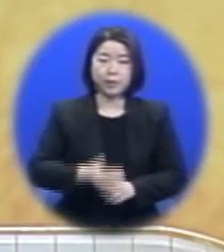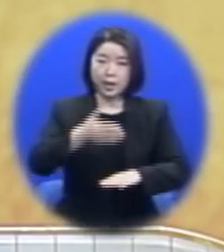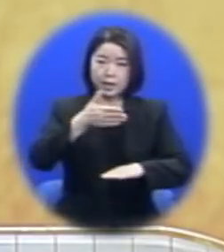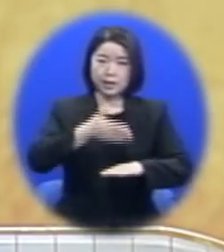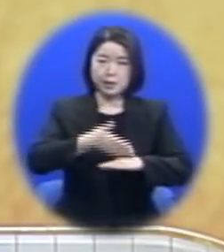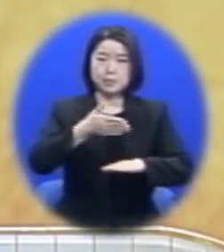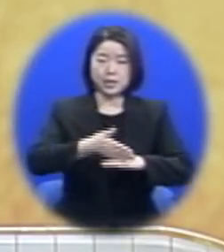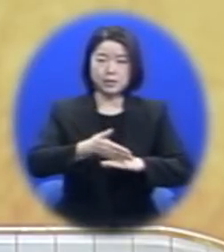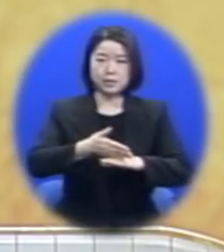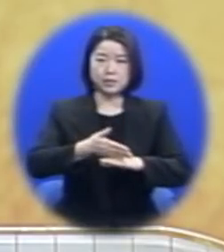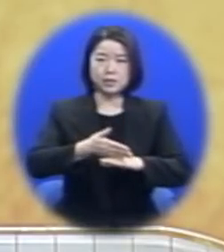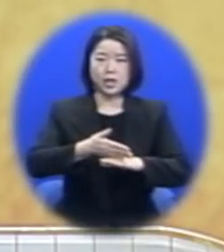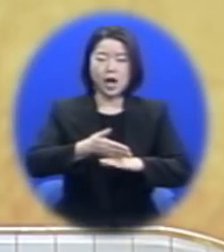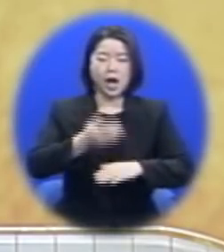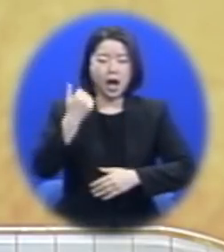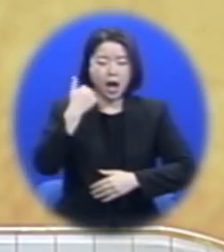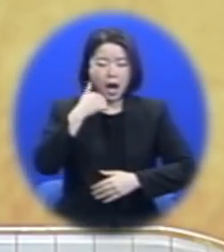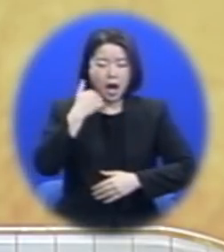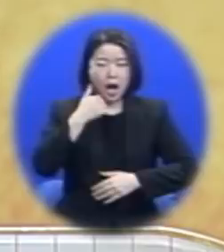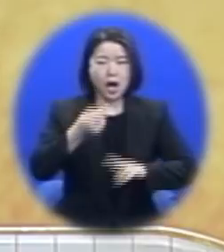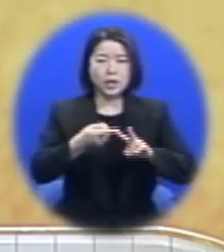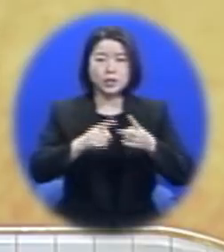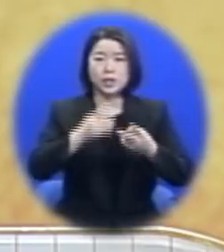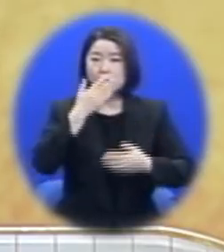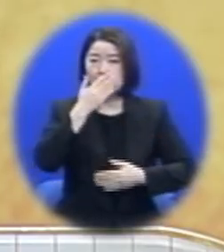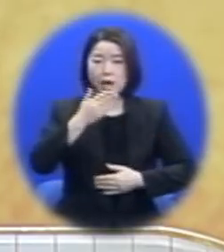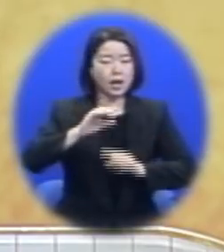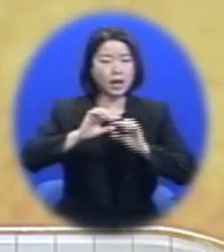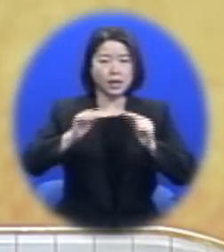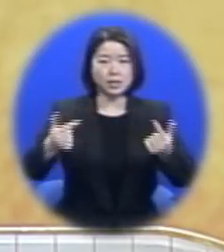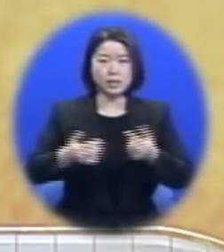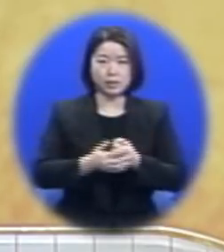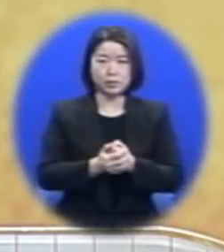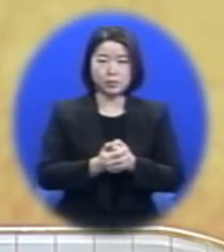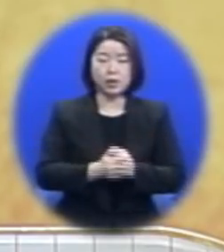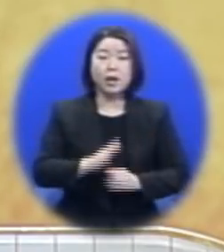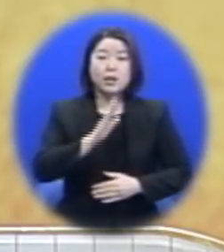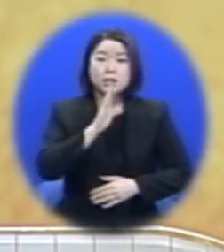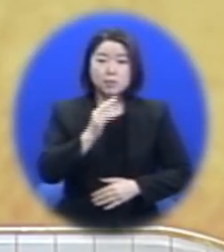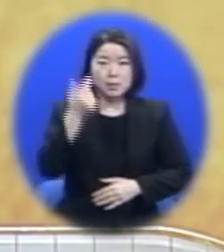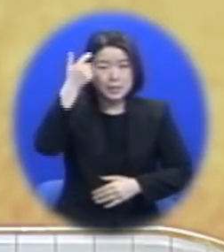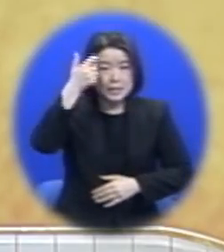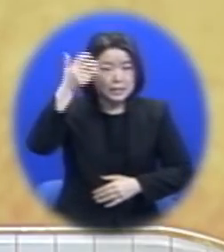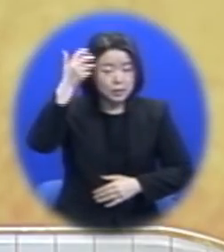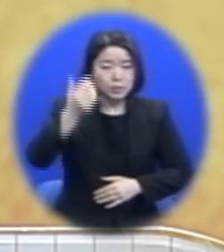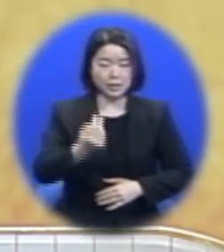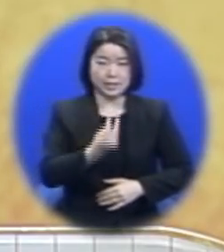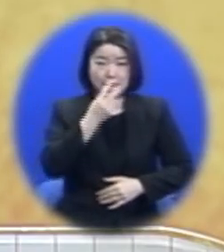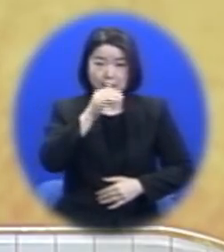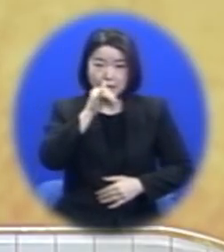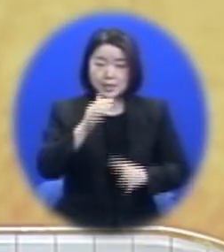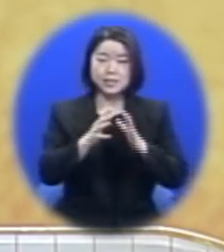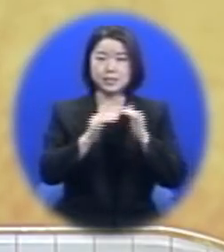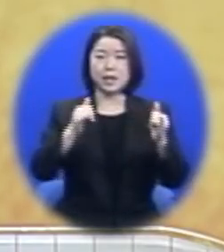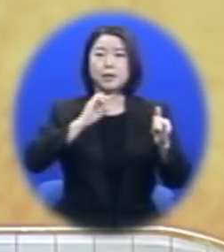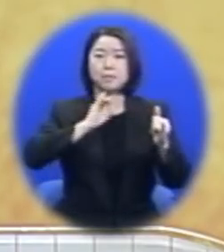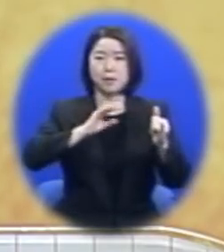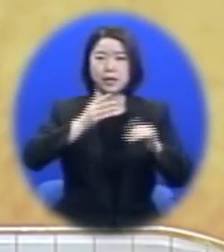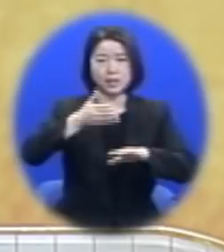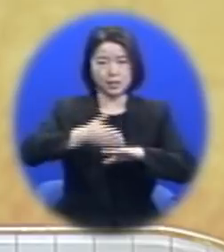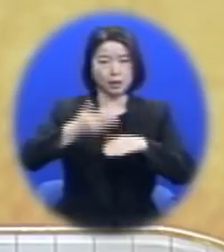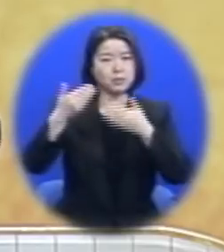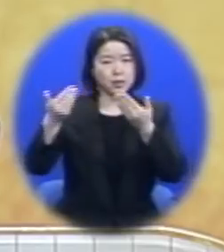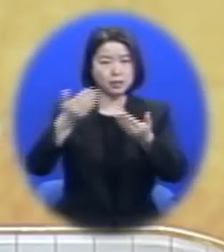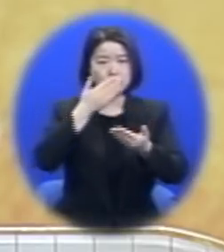감사는 아무나 할 수 있는 게 아닙니다. 정말 살아있는 자만 할 수 있는 게 감사입니다.